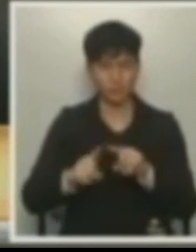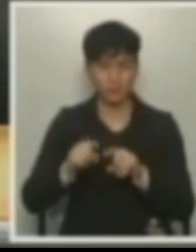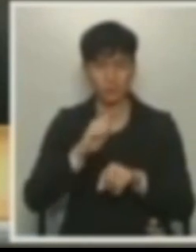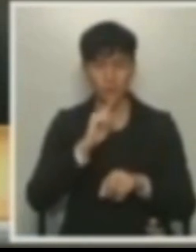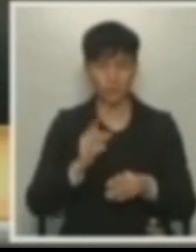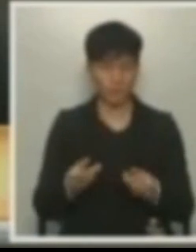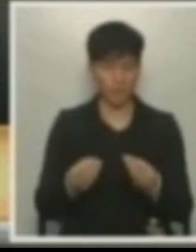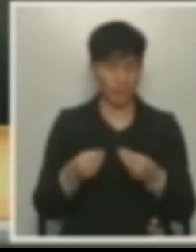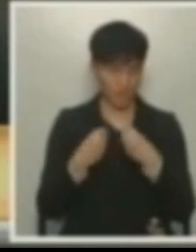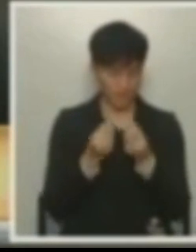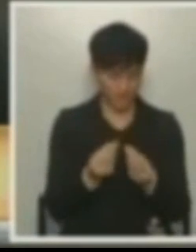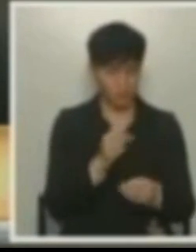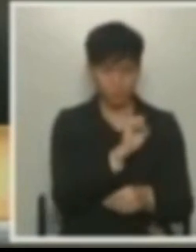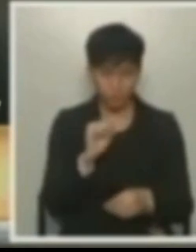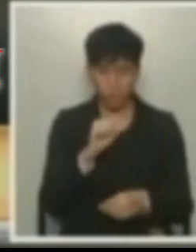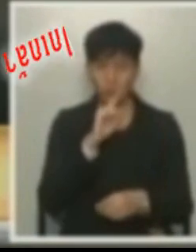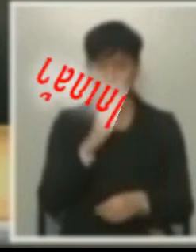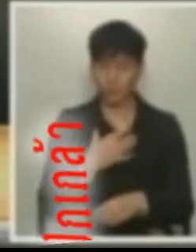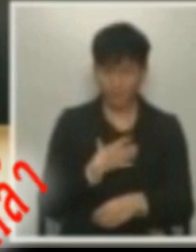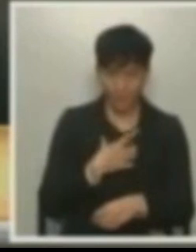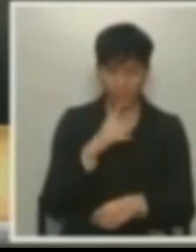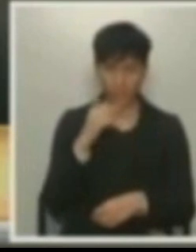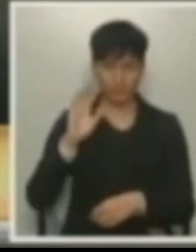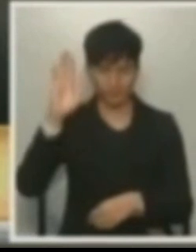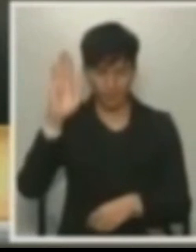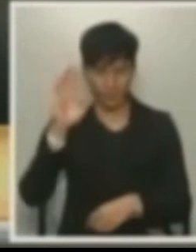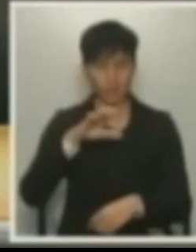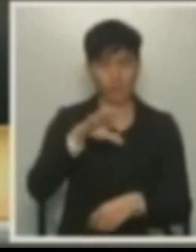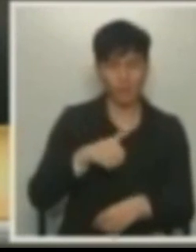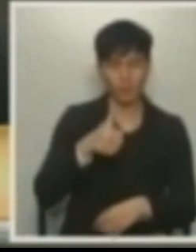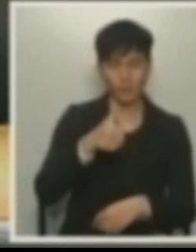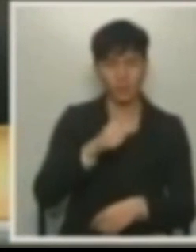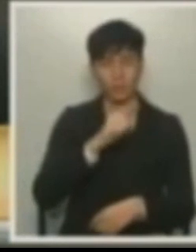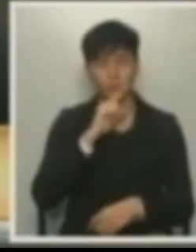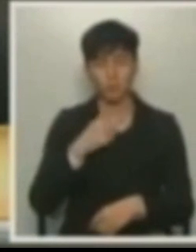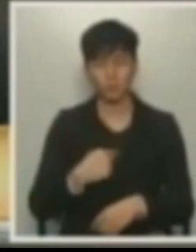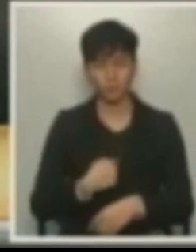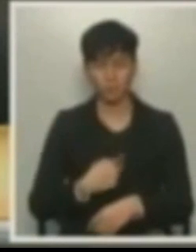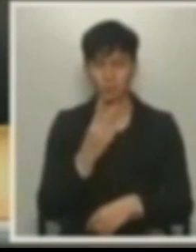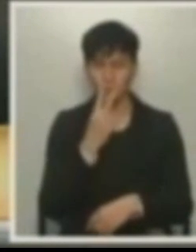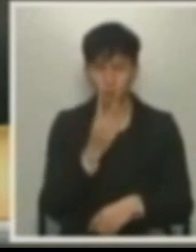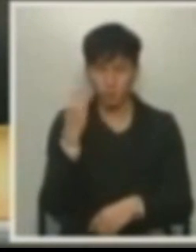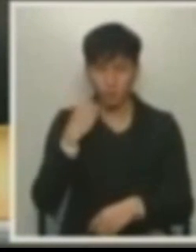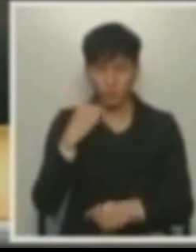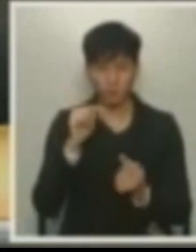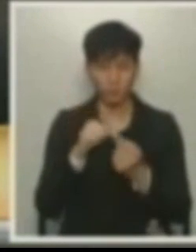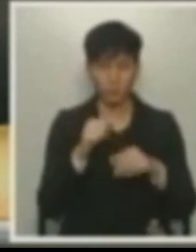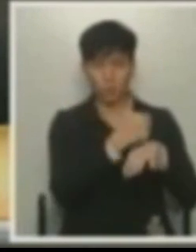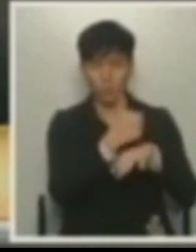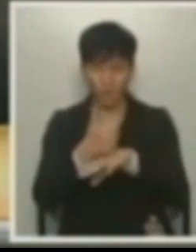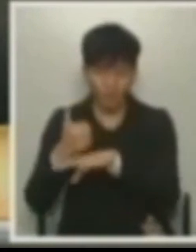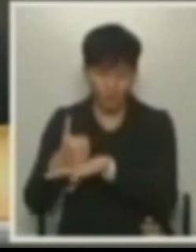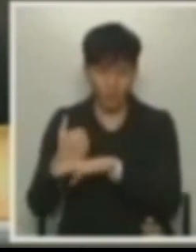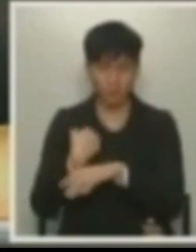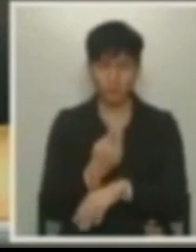แสดงความจำนงก็ได้นะครับหลายเรื่องเนี่ยคือผมใช้วิธีค้นเอาเองนะครับผมก็ตามไปส่องเพจของท่านผู้บริหารหลายๆท่านผมตาม